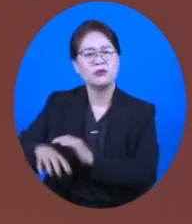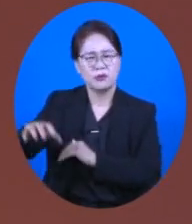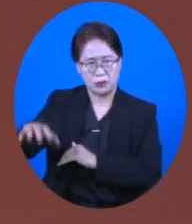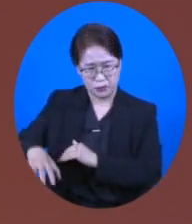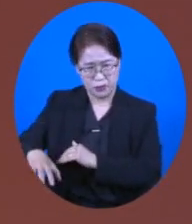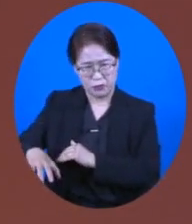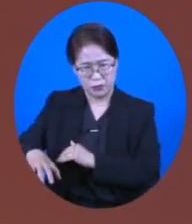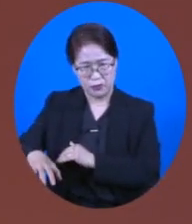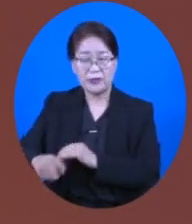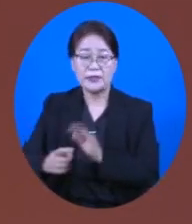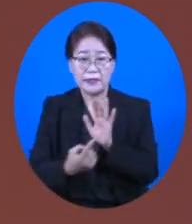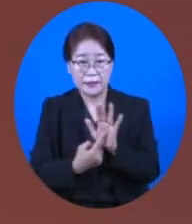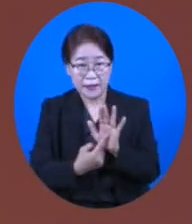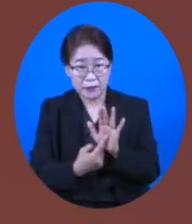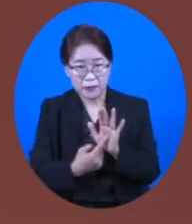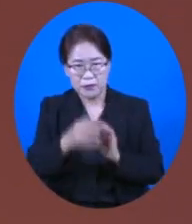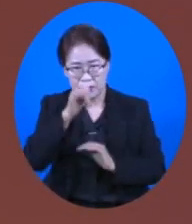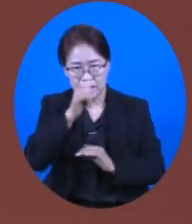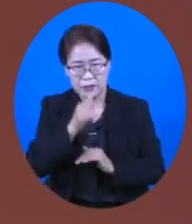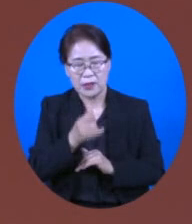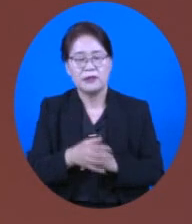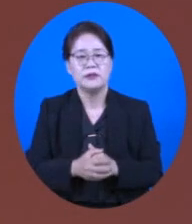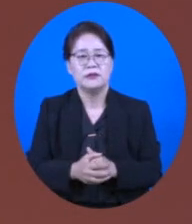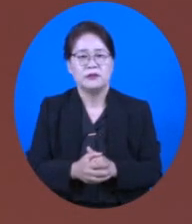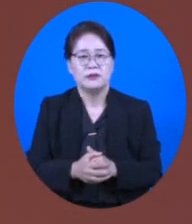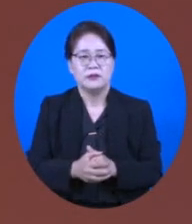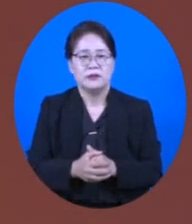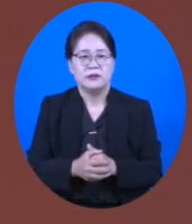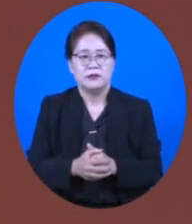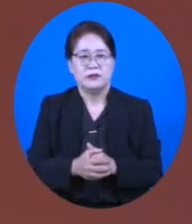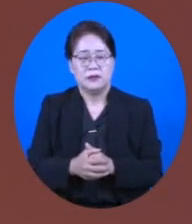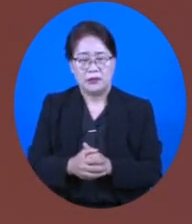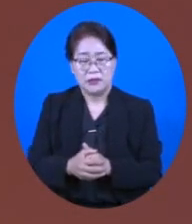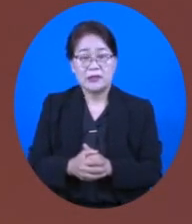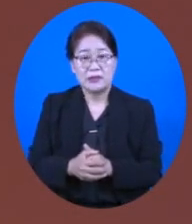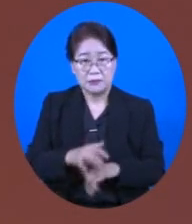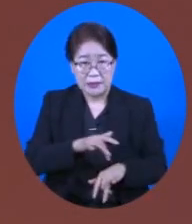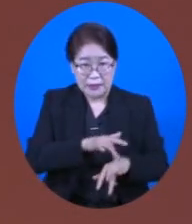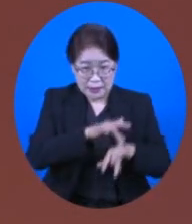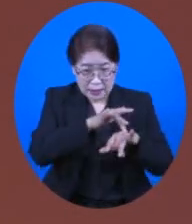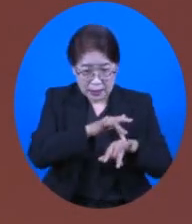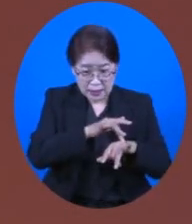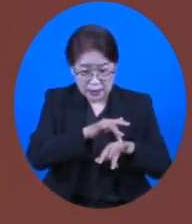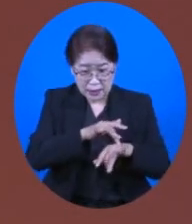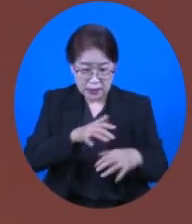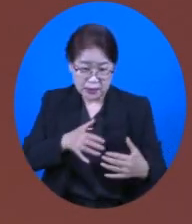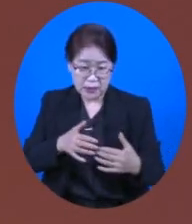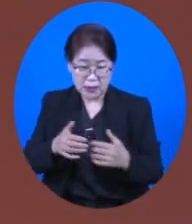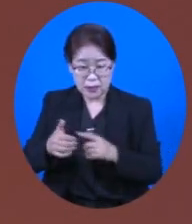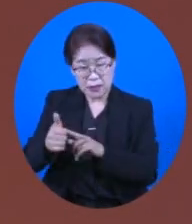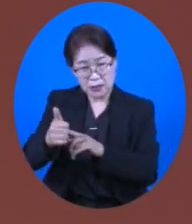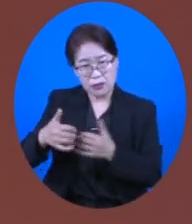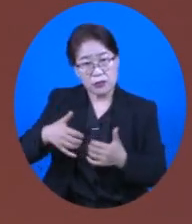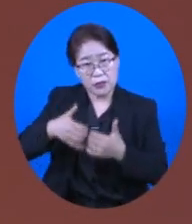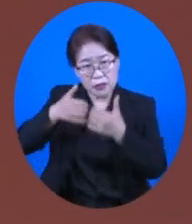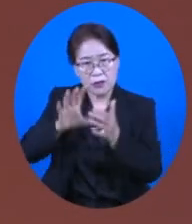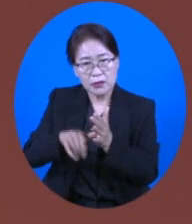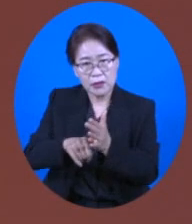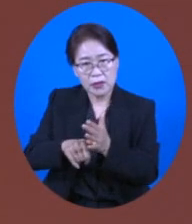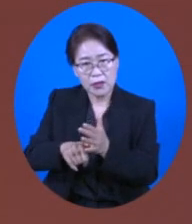말하거든요. 그러니까 성경이 사탄이 지금 여호수아를 대적할 때에 그의